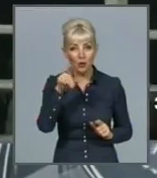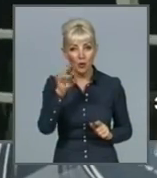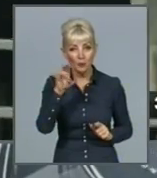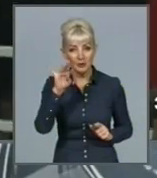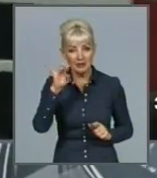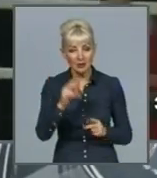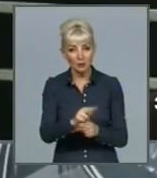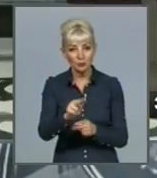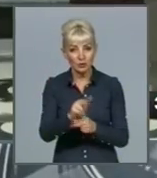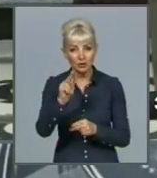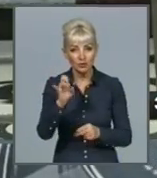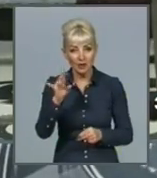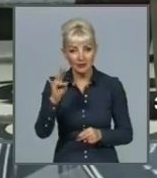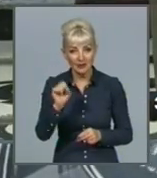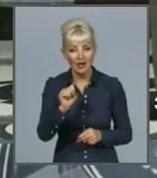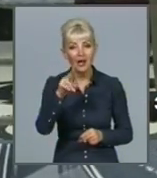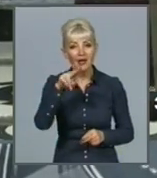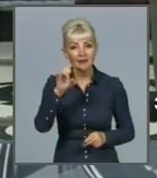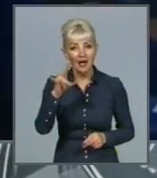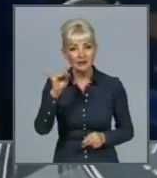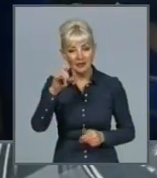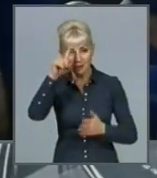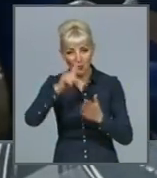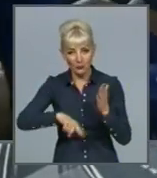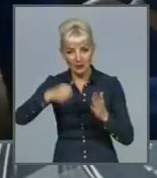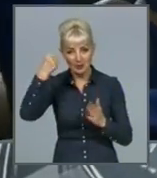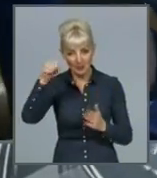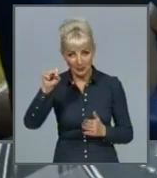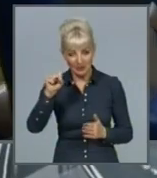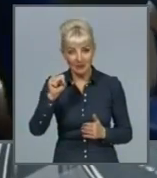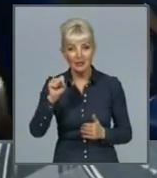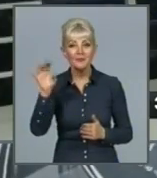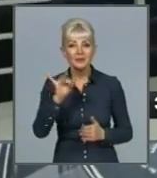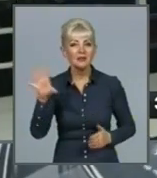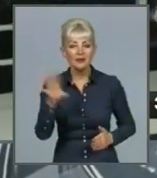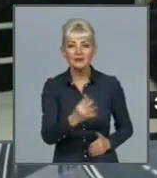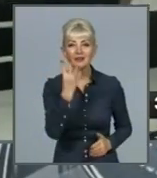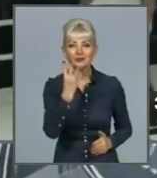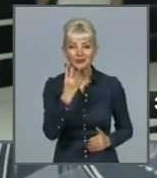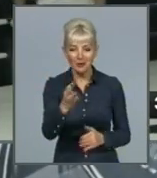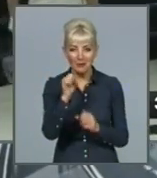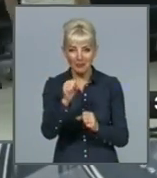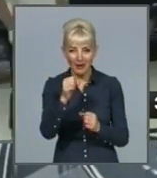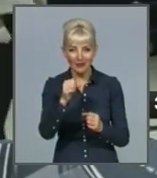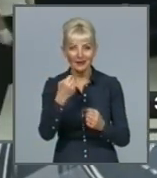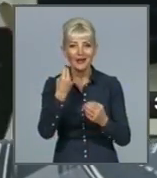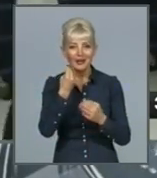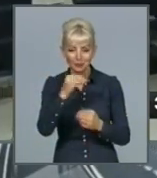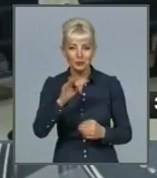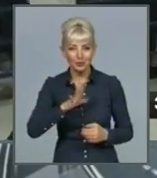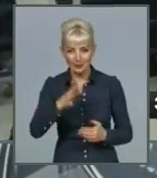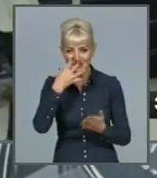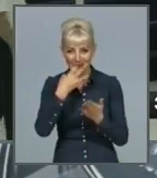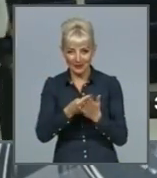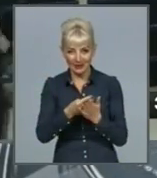и Богдана Даниленко уверенно преодолел турнирную дистанцию и во всех 4 боях заметно превосходил своих оппонентов. В